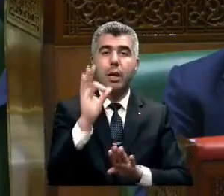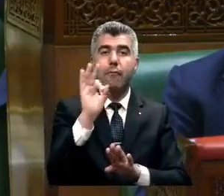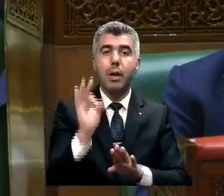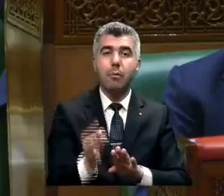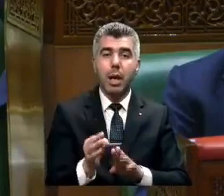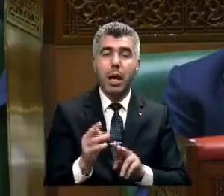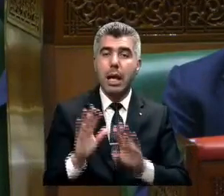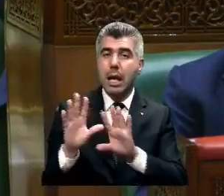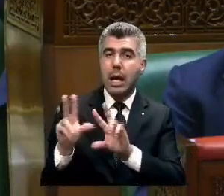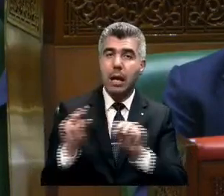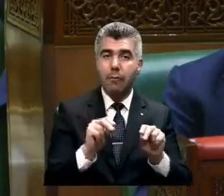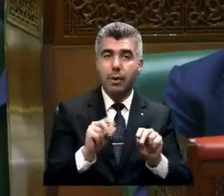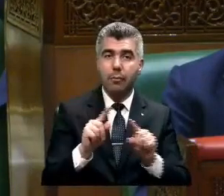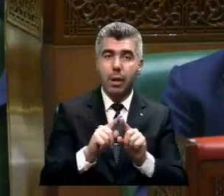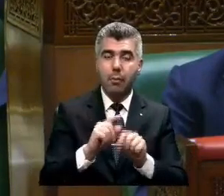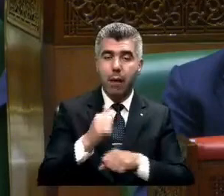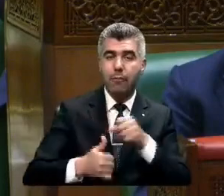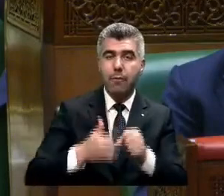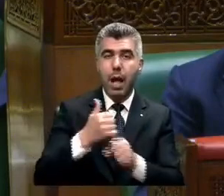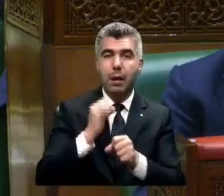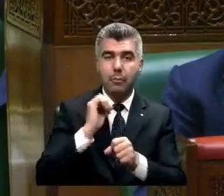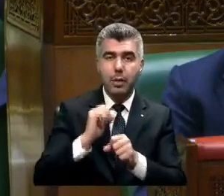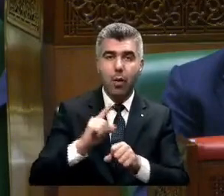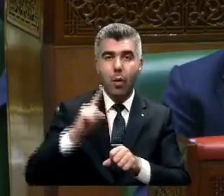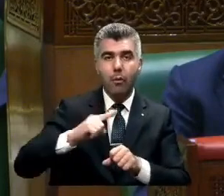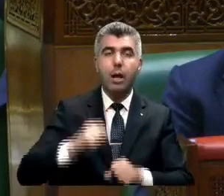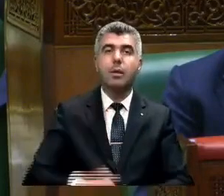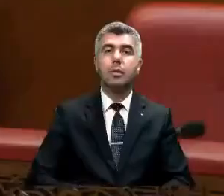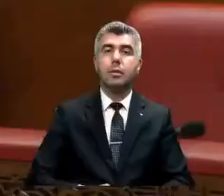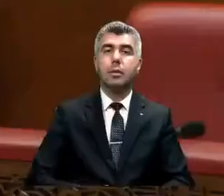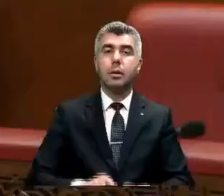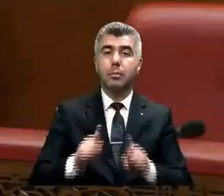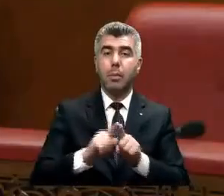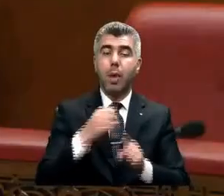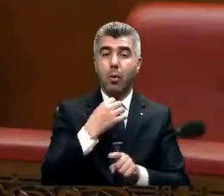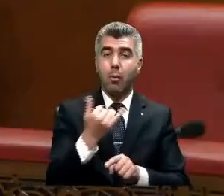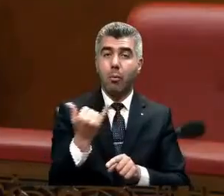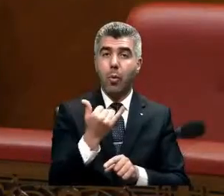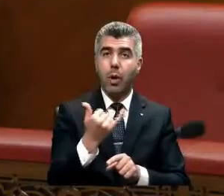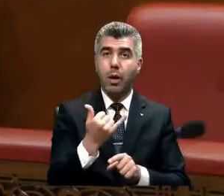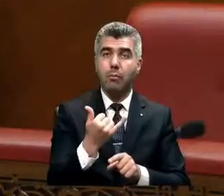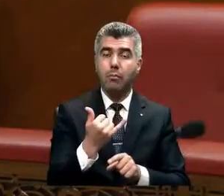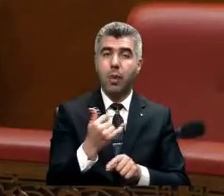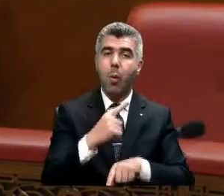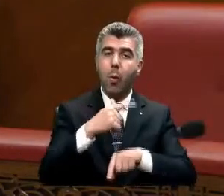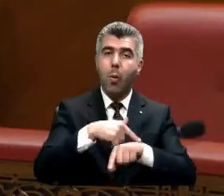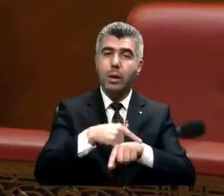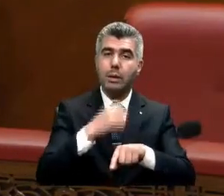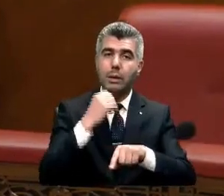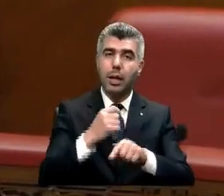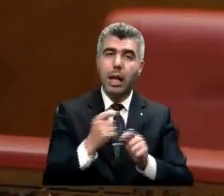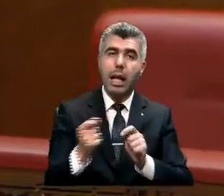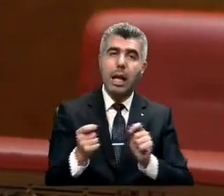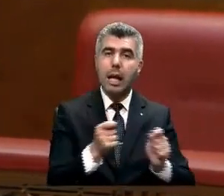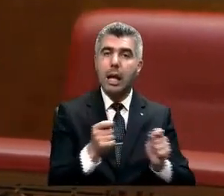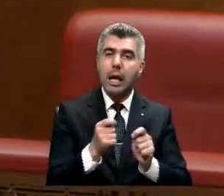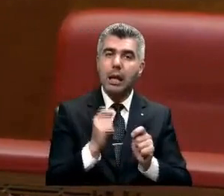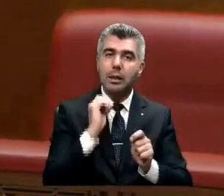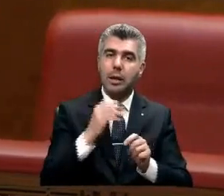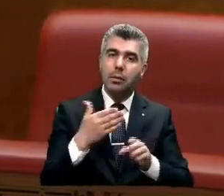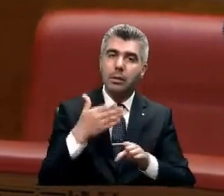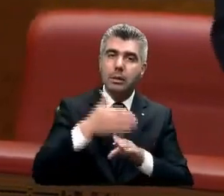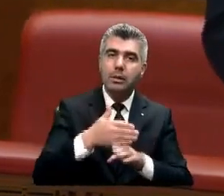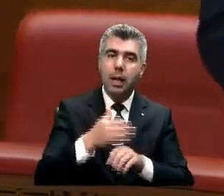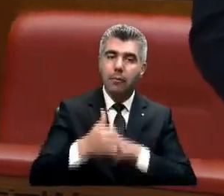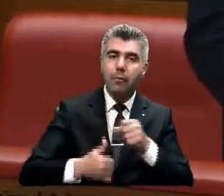مقارنة بنفس الفترة من السنة الماضية، وهذا يرجع أساسا إلى تاريخ مناسبة عيد الأضحى هذه